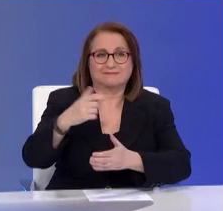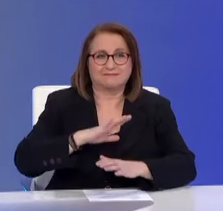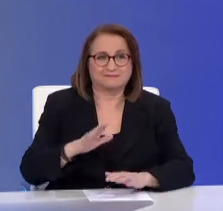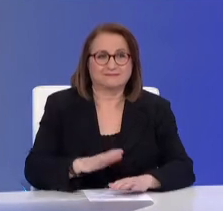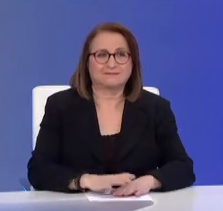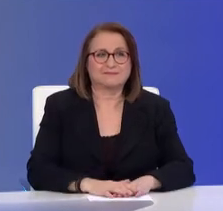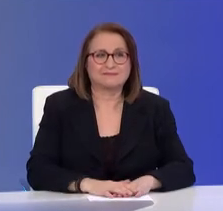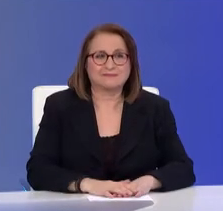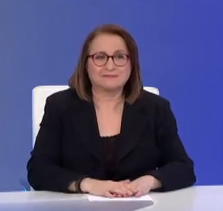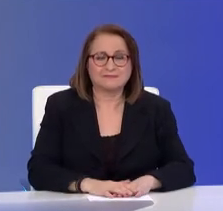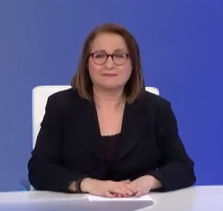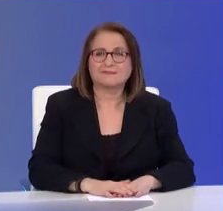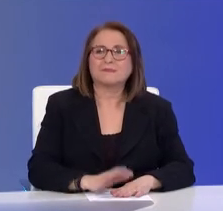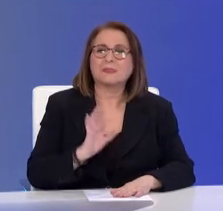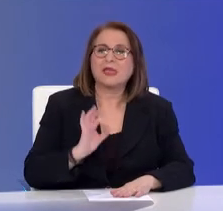ως